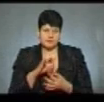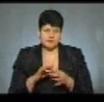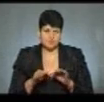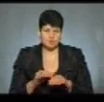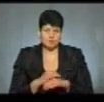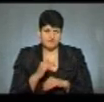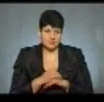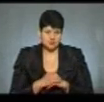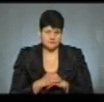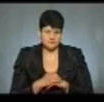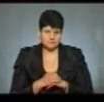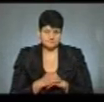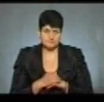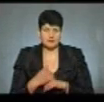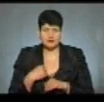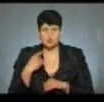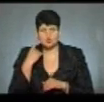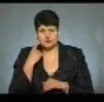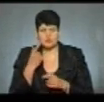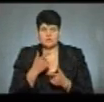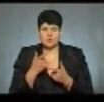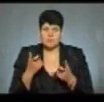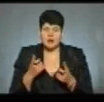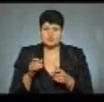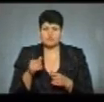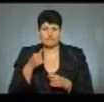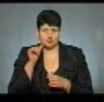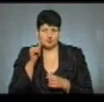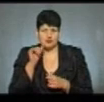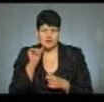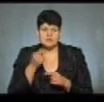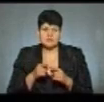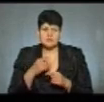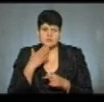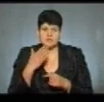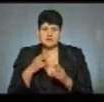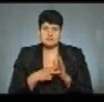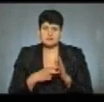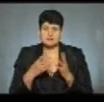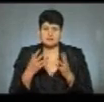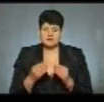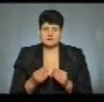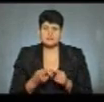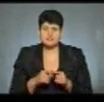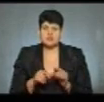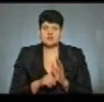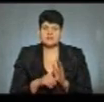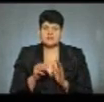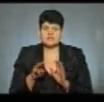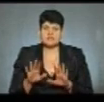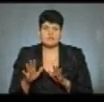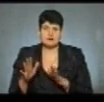вам доброго вечора. Ми чули інформацію за вчора, тобто це за останніх 7 днів понад 6 тисяч